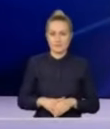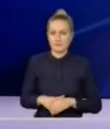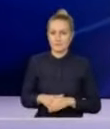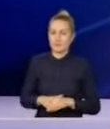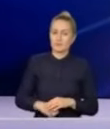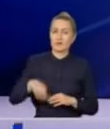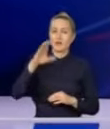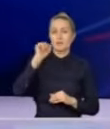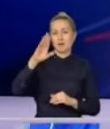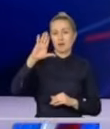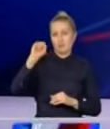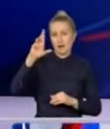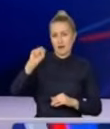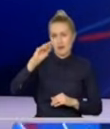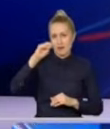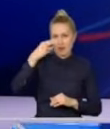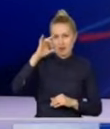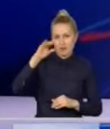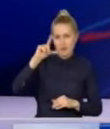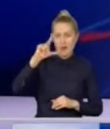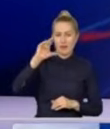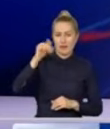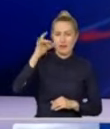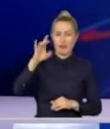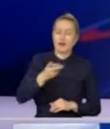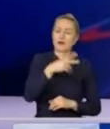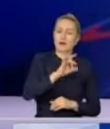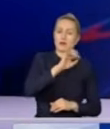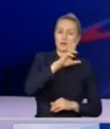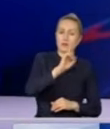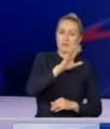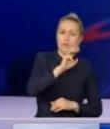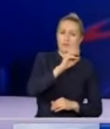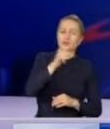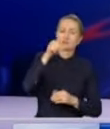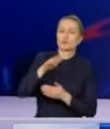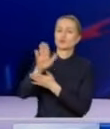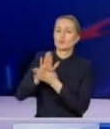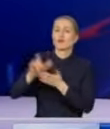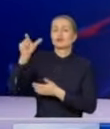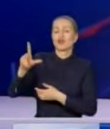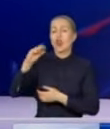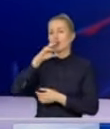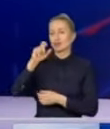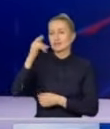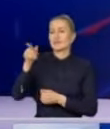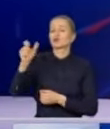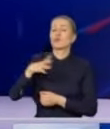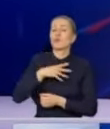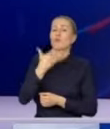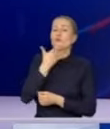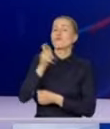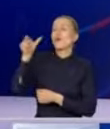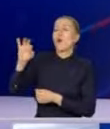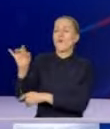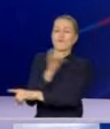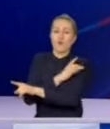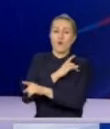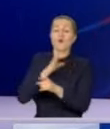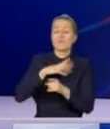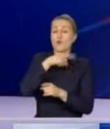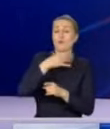Barbara Engelking i Jan Grabowski muszą przeprosić Filomenę Leszczyńską za to, co napisali o jej stryju. Tak orzekł sąd. Autorzy książki Dalej jest